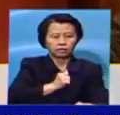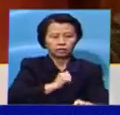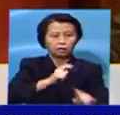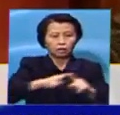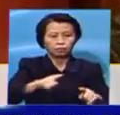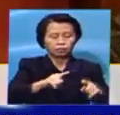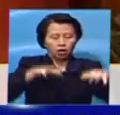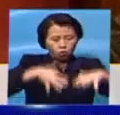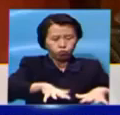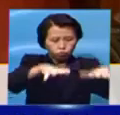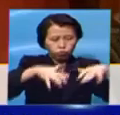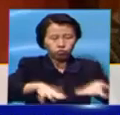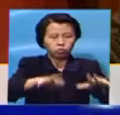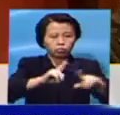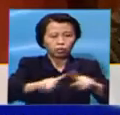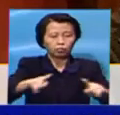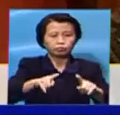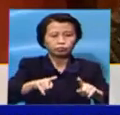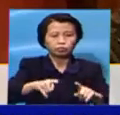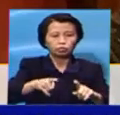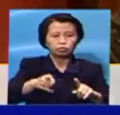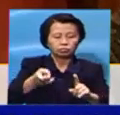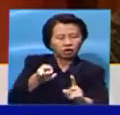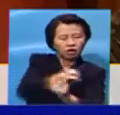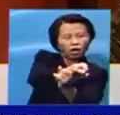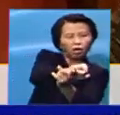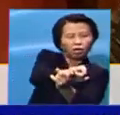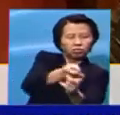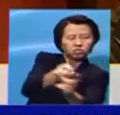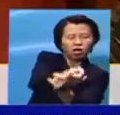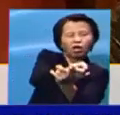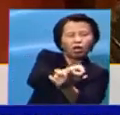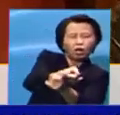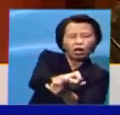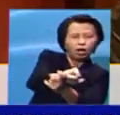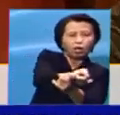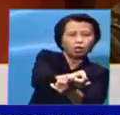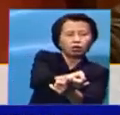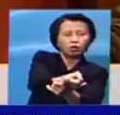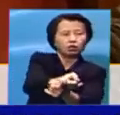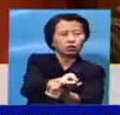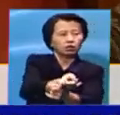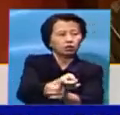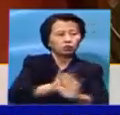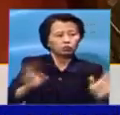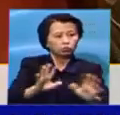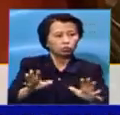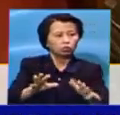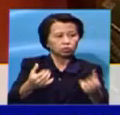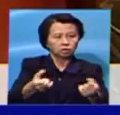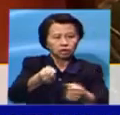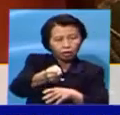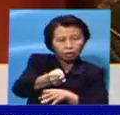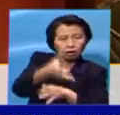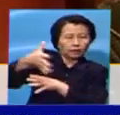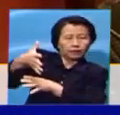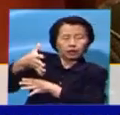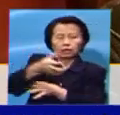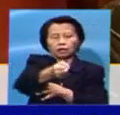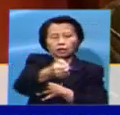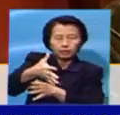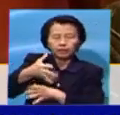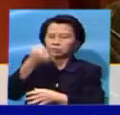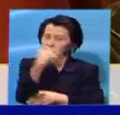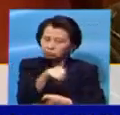hanyut dia pun yang dibagi tahu pada saya Wan kata dia bukan nak selamatkan motor memang dia nak lepaskan diri dia daripada